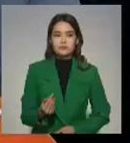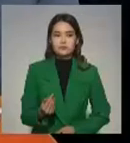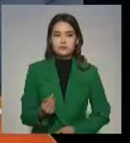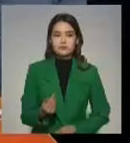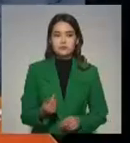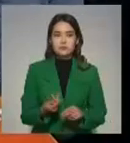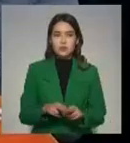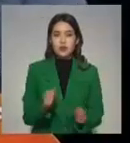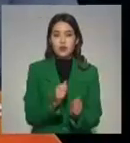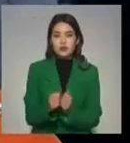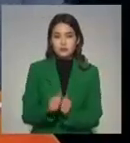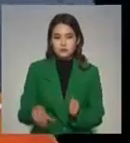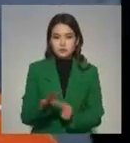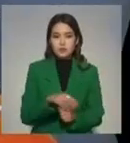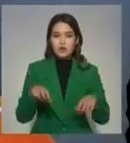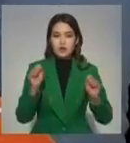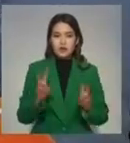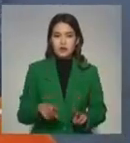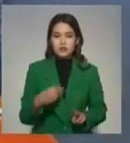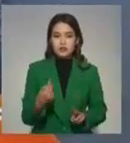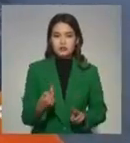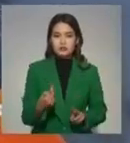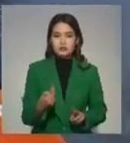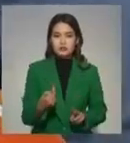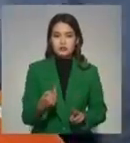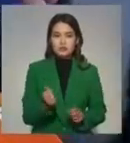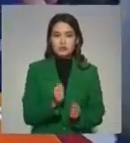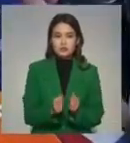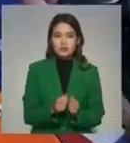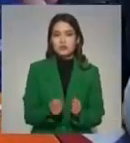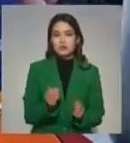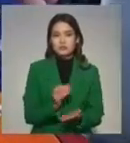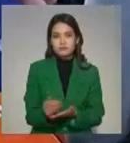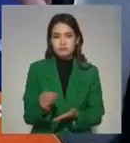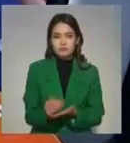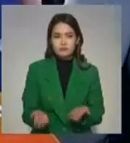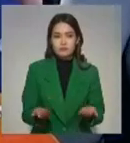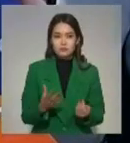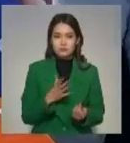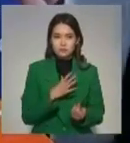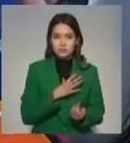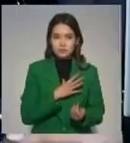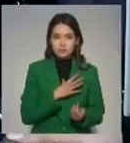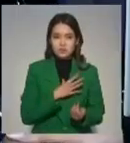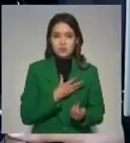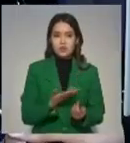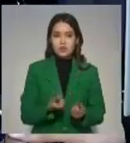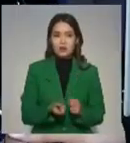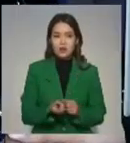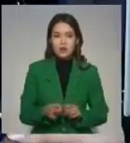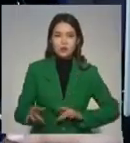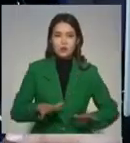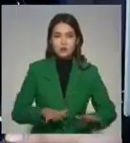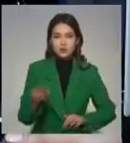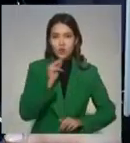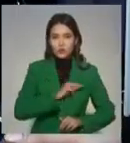Оны бәрі жақсы білем мен, олай ата алмайды. Ол ұйықтап жатты несінде. Атқан ол қабай. Участковый